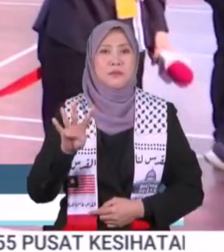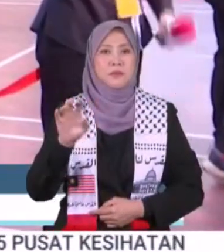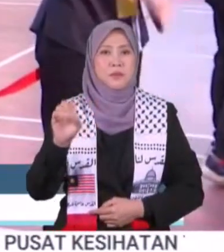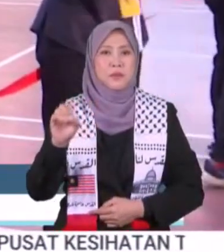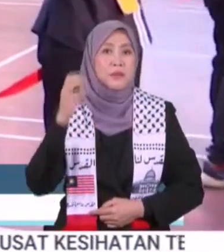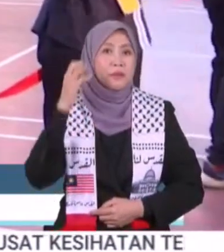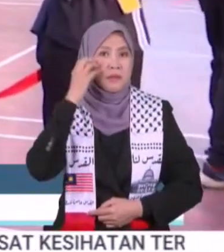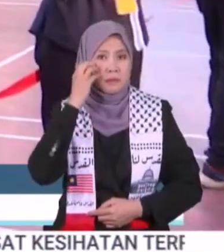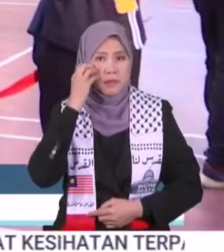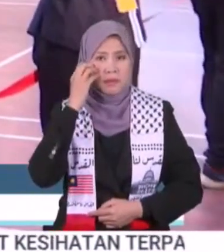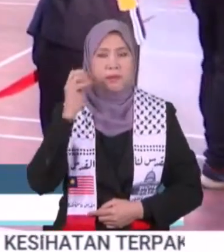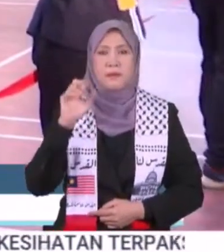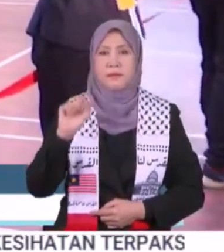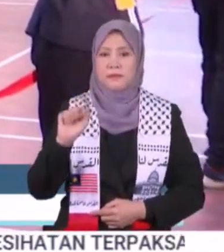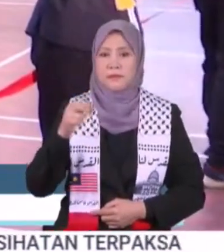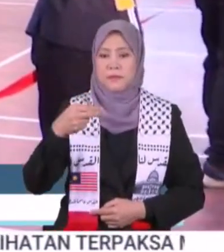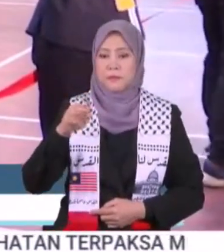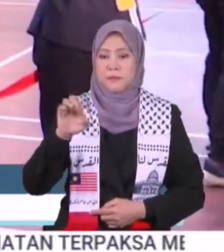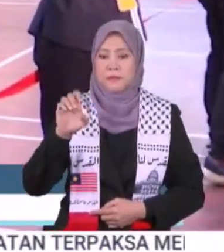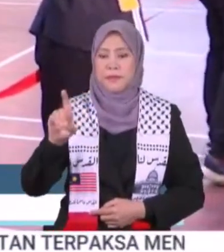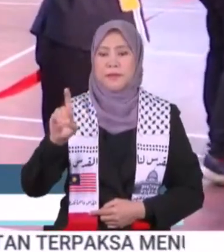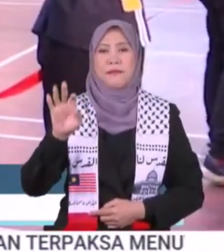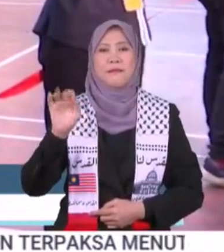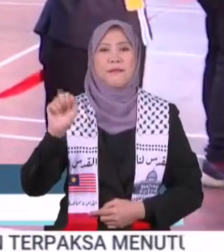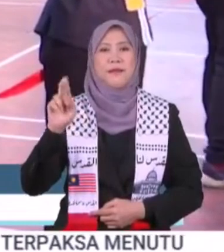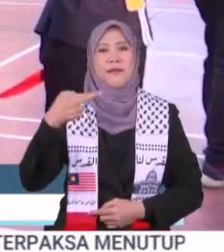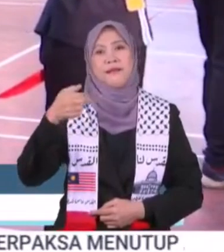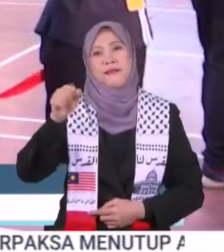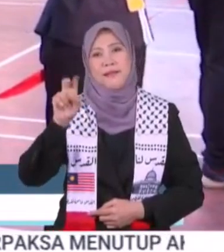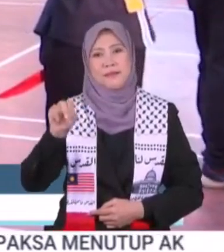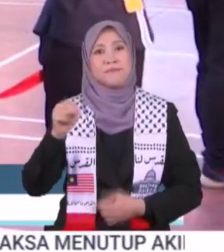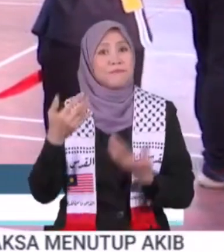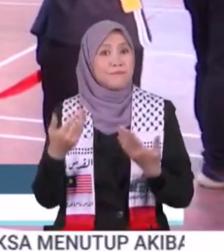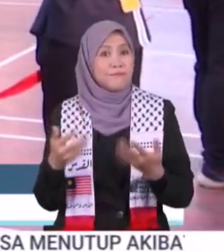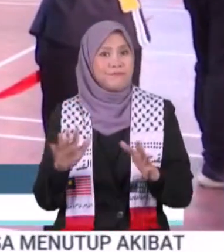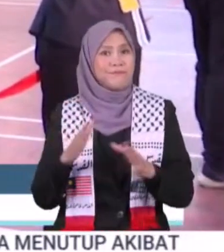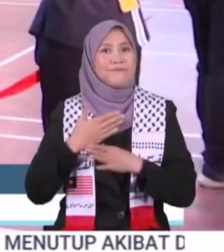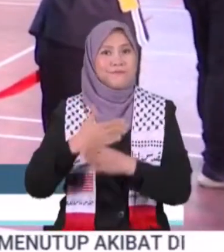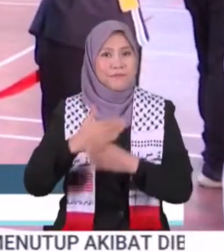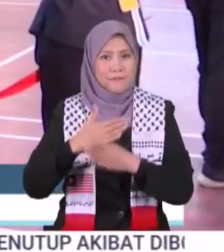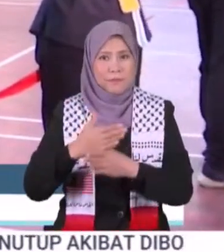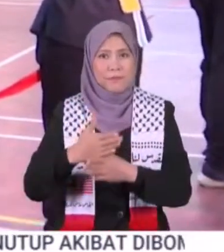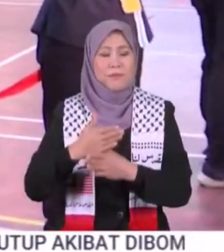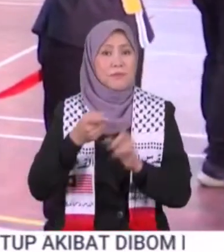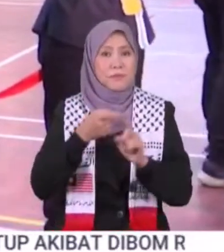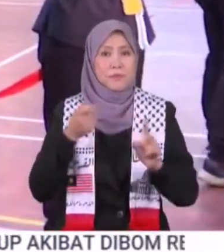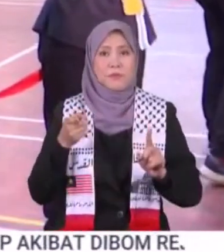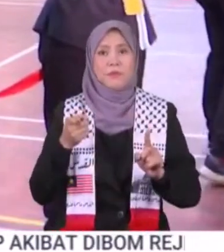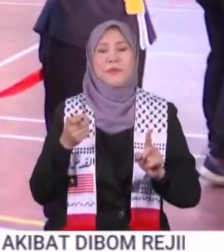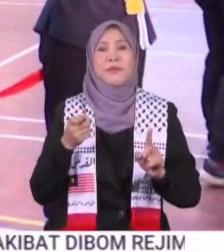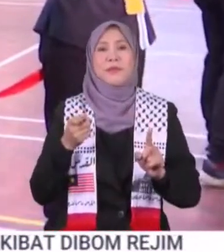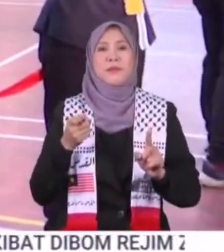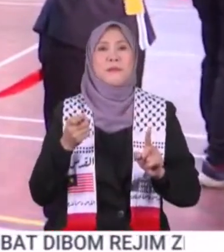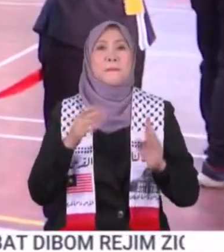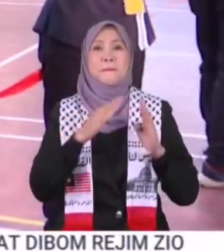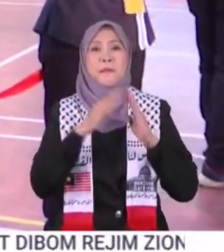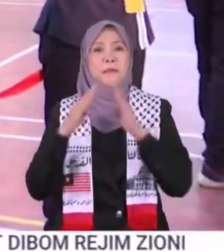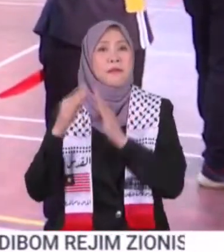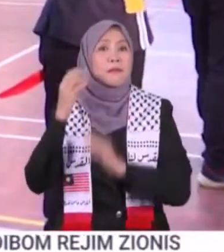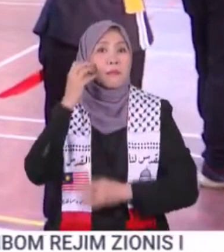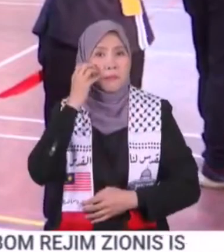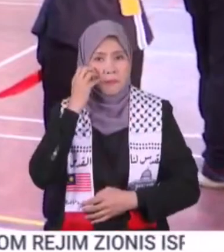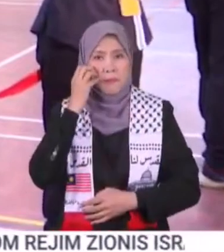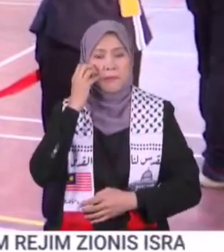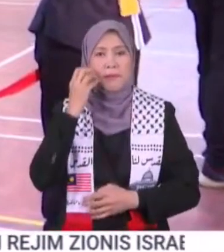iaitu Ahmad Farhan Abdul Wahab. Saya kira setakat ini saja perkongsian dapat saya berikan dari Majlis Perbandaran Kemaman